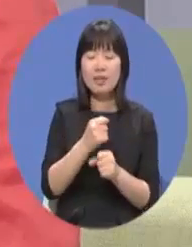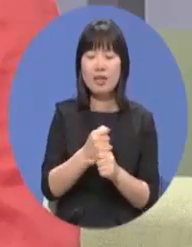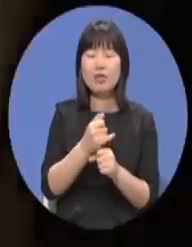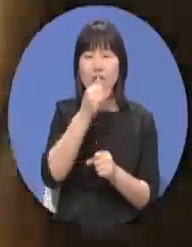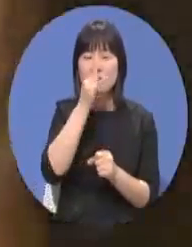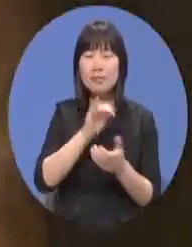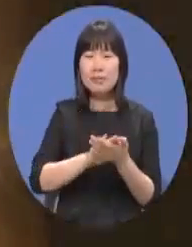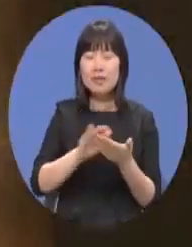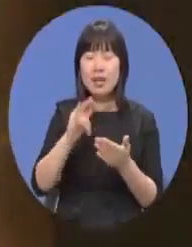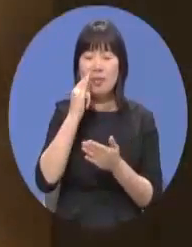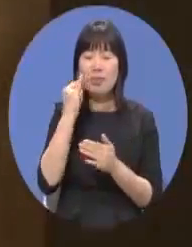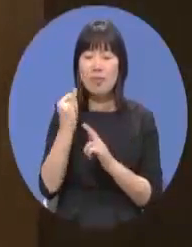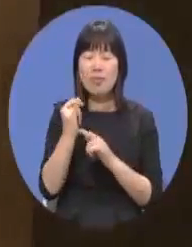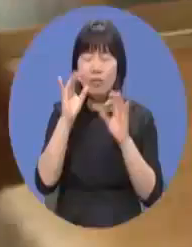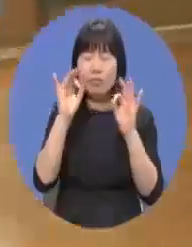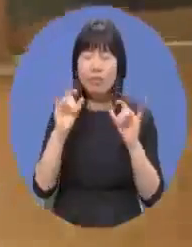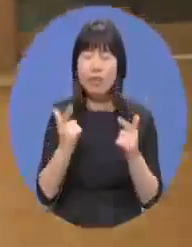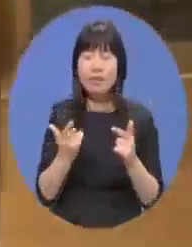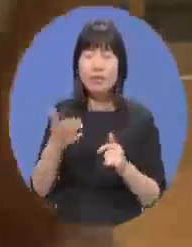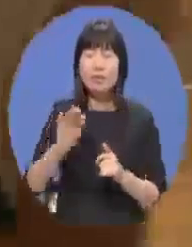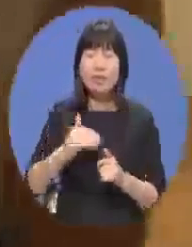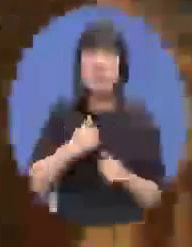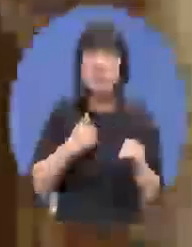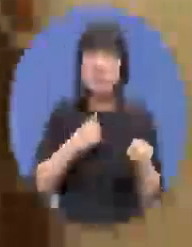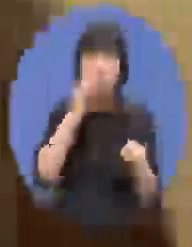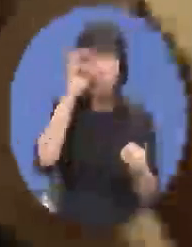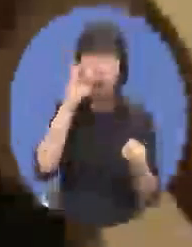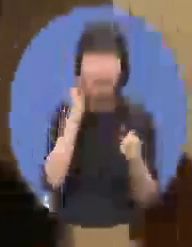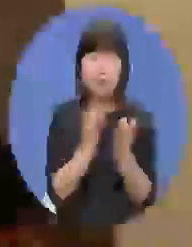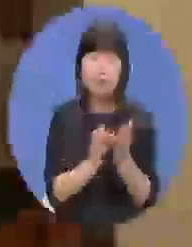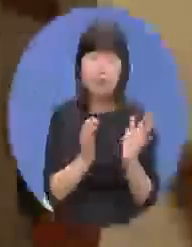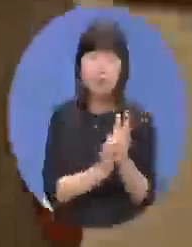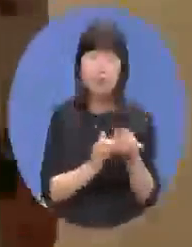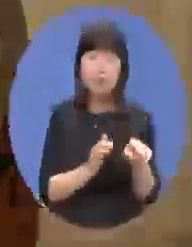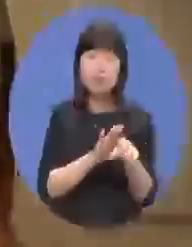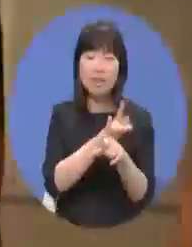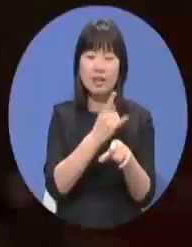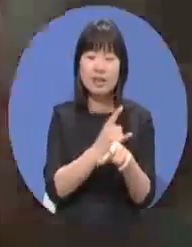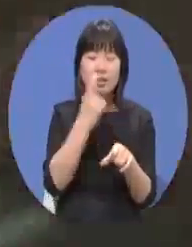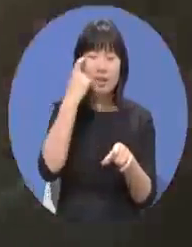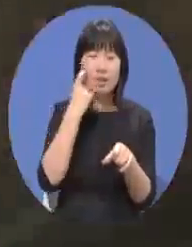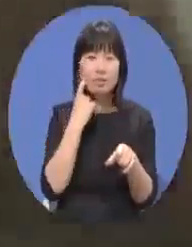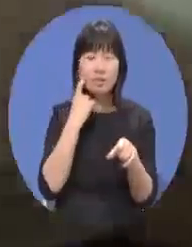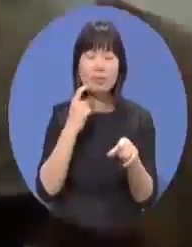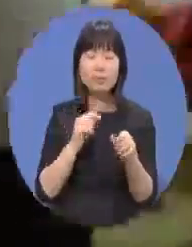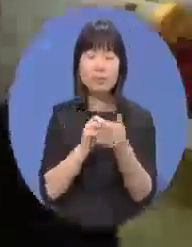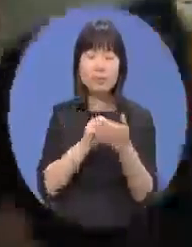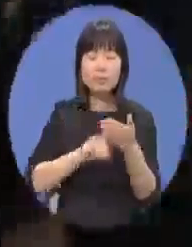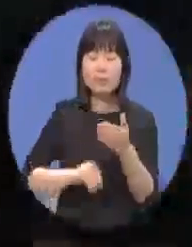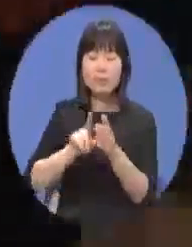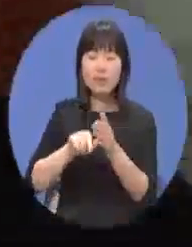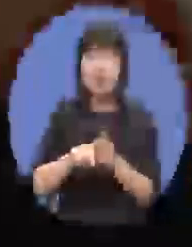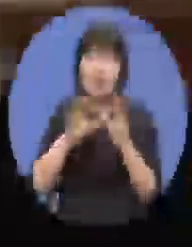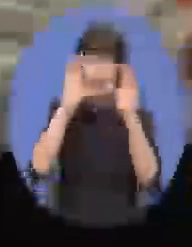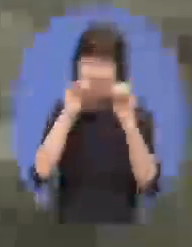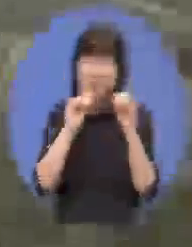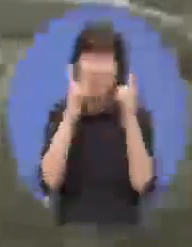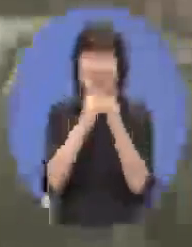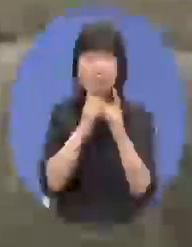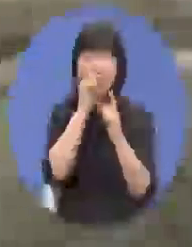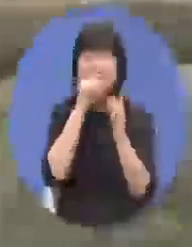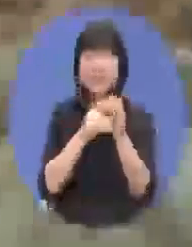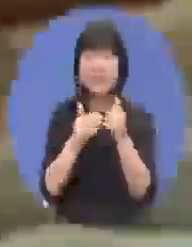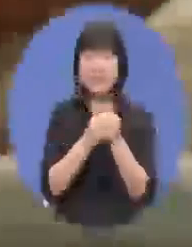그런 관계 속에서 엄마가 안 보였지만 내가 너를 찾았고 내가 너를 사랑한다는 느낌을 재회할 때 깍꿍하고